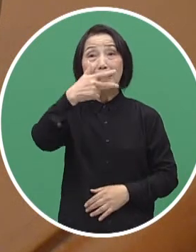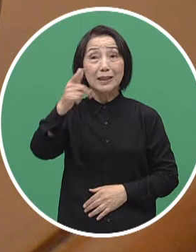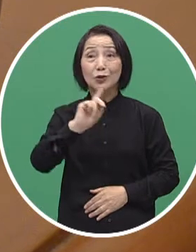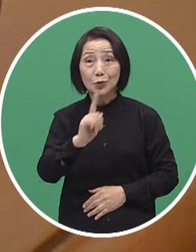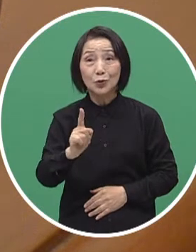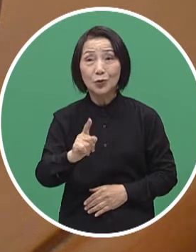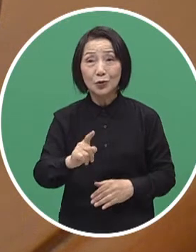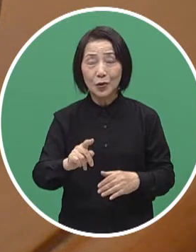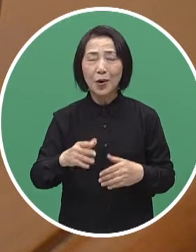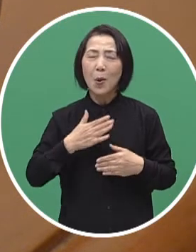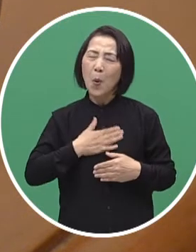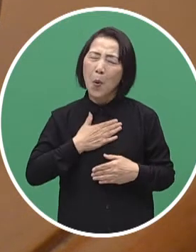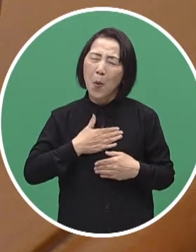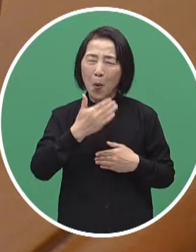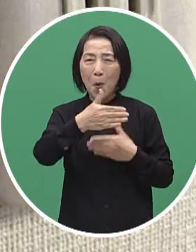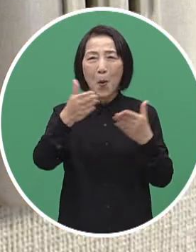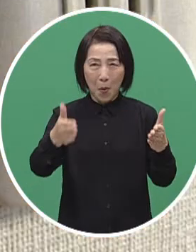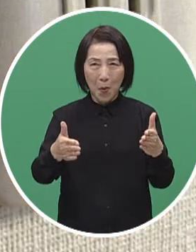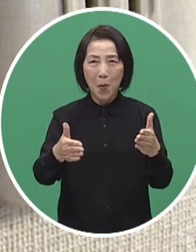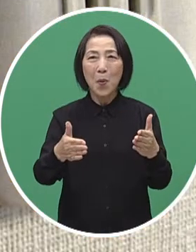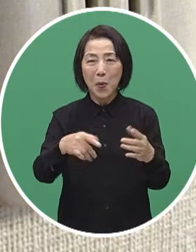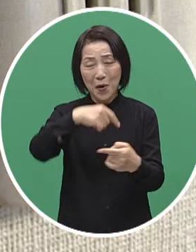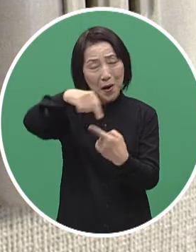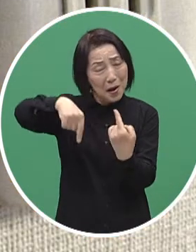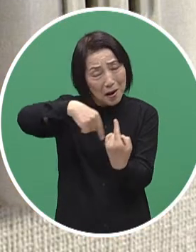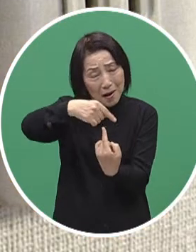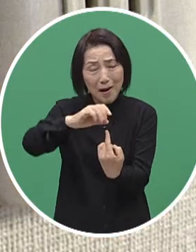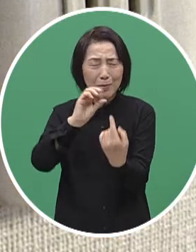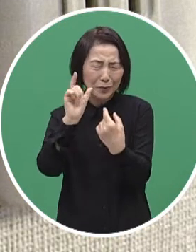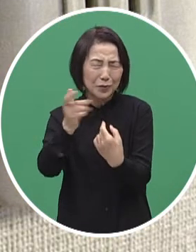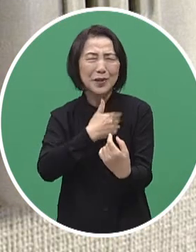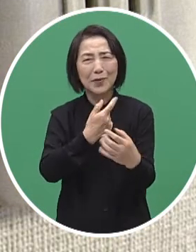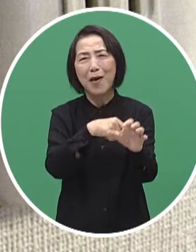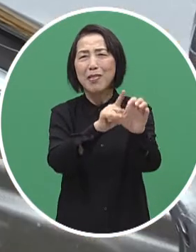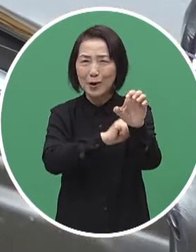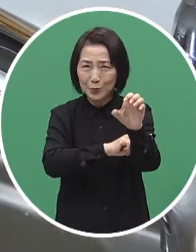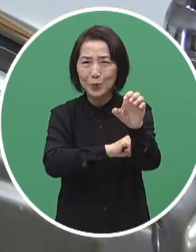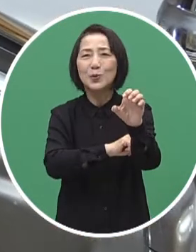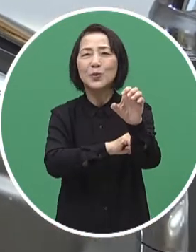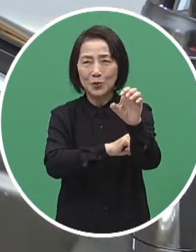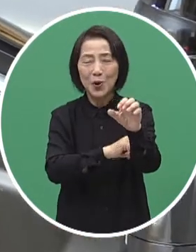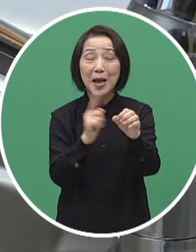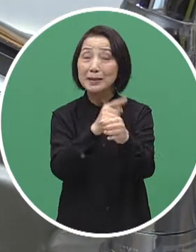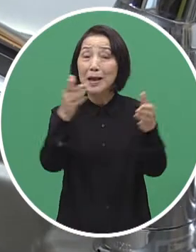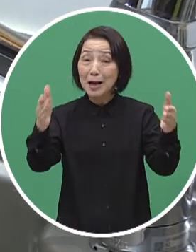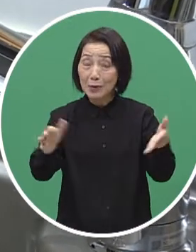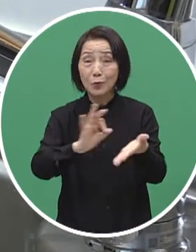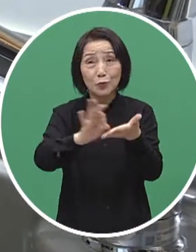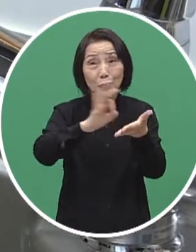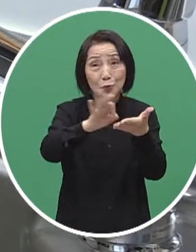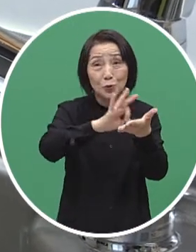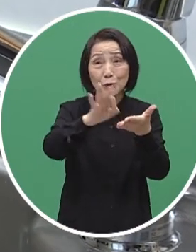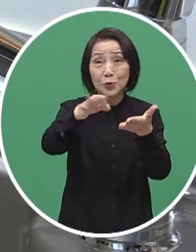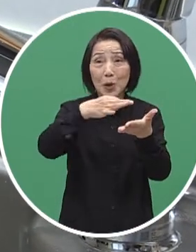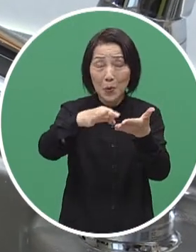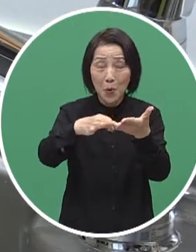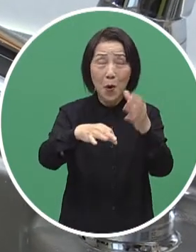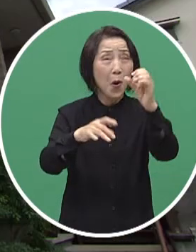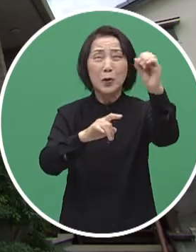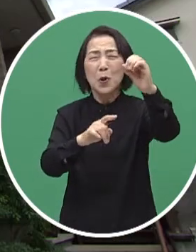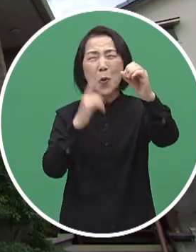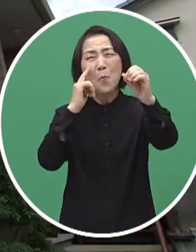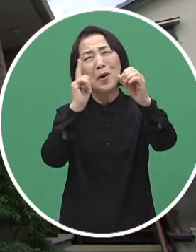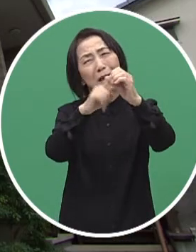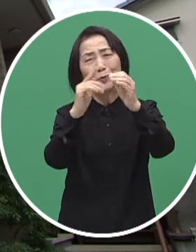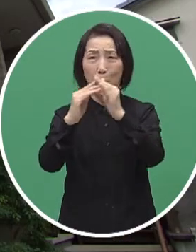ぜっちは快適な室内と再生可能エネルギーを導入して年間の一次エネルギー消費量の収支ゼロを